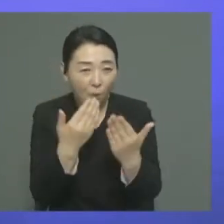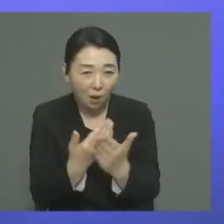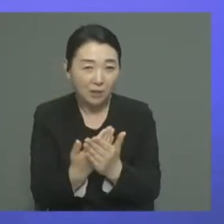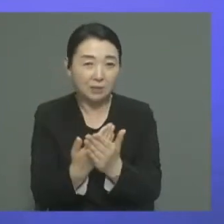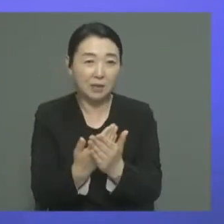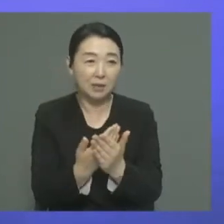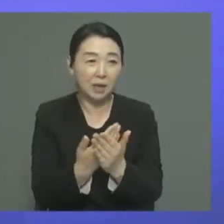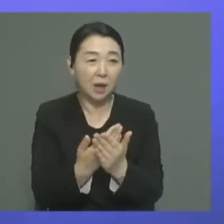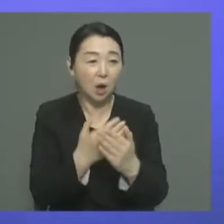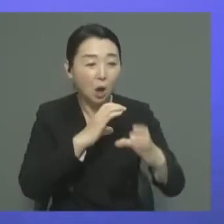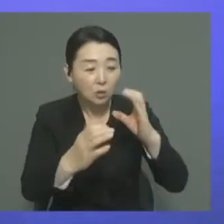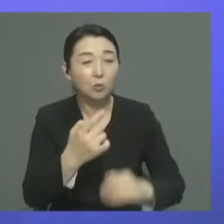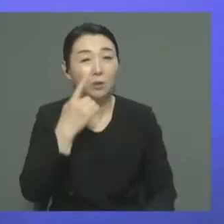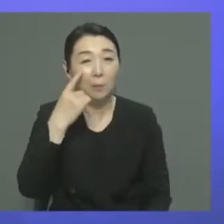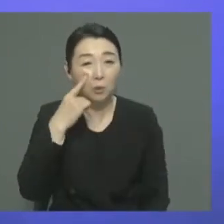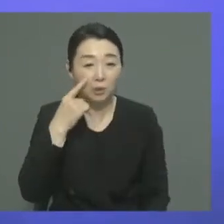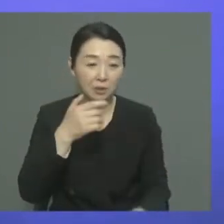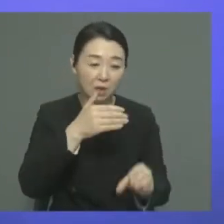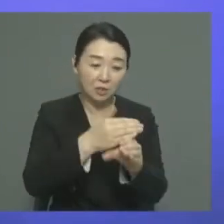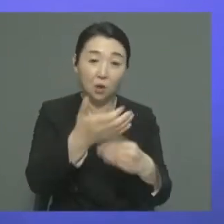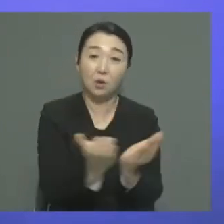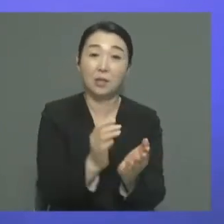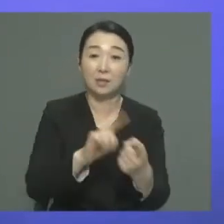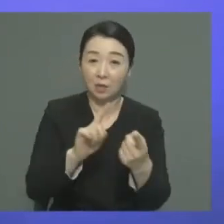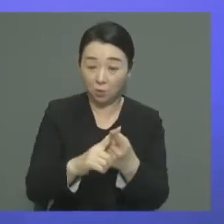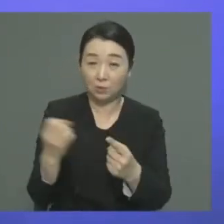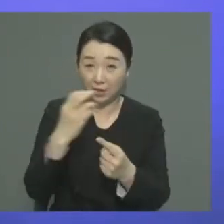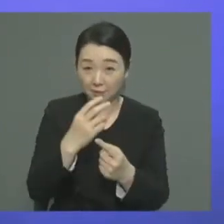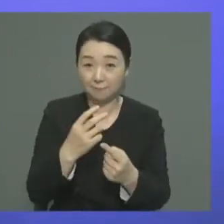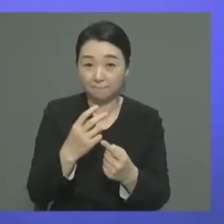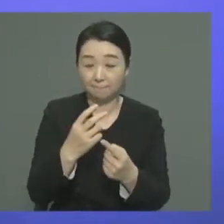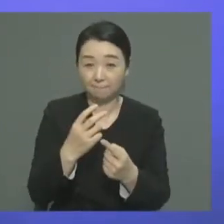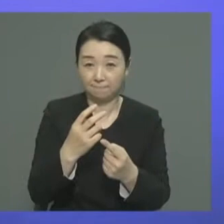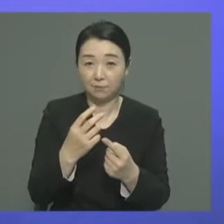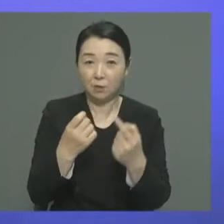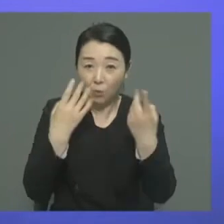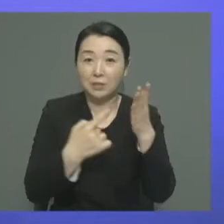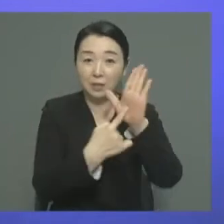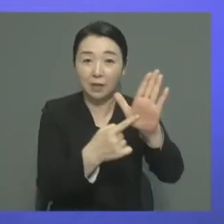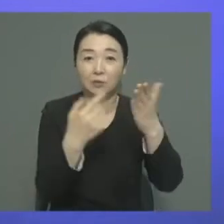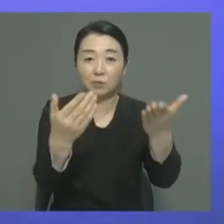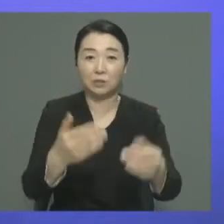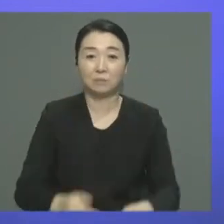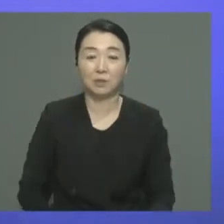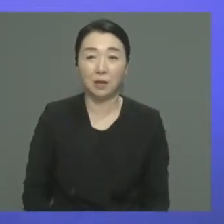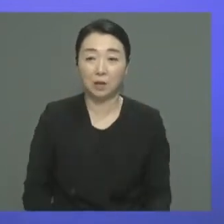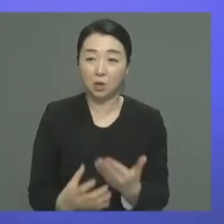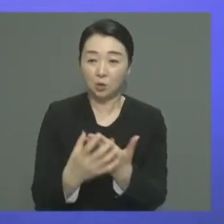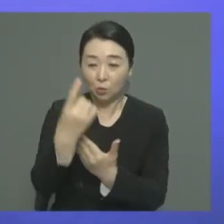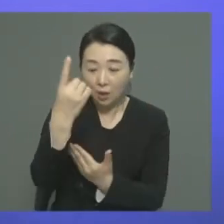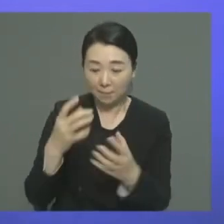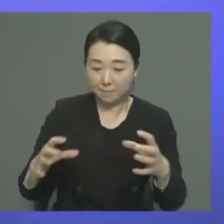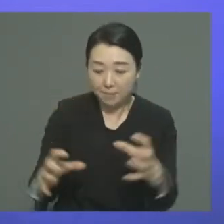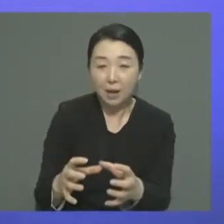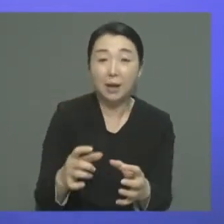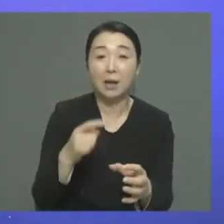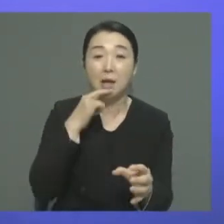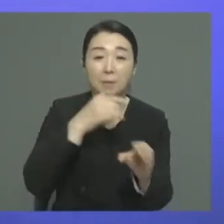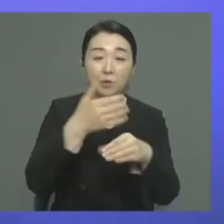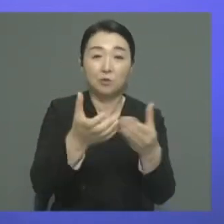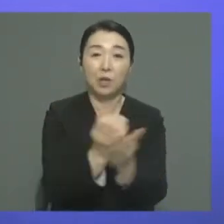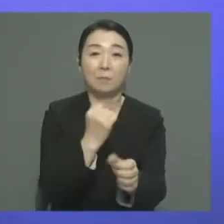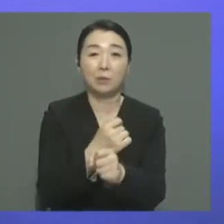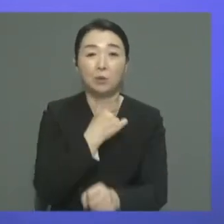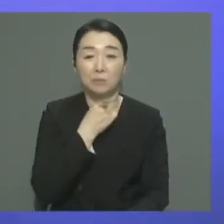거듭나겠습니다 마지막으로 통합된 민주당 만들겠습니다 정당